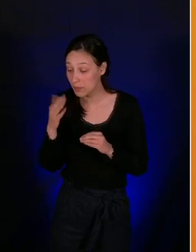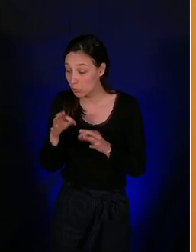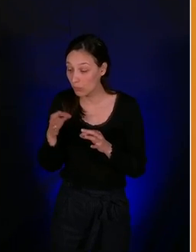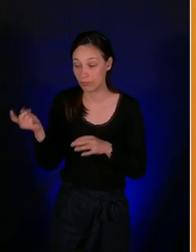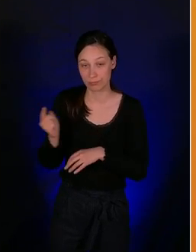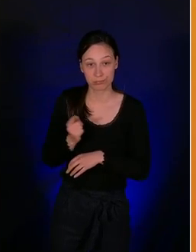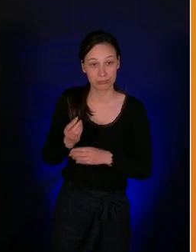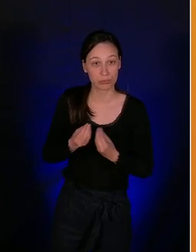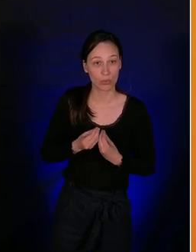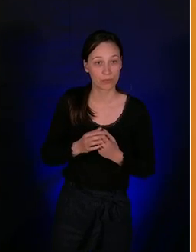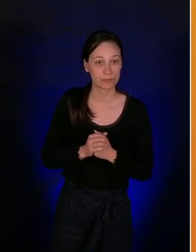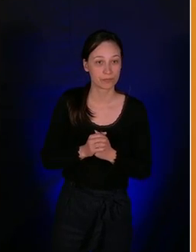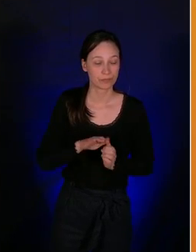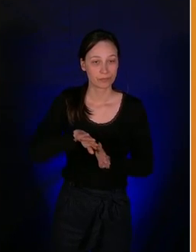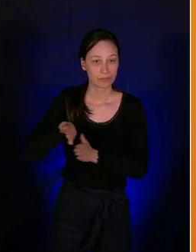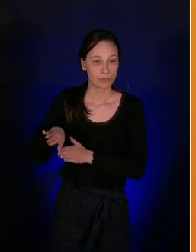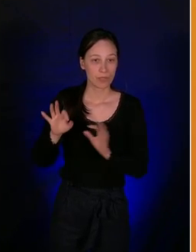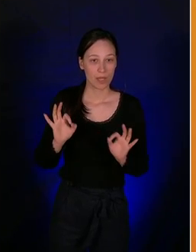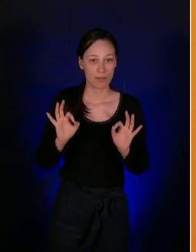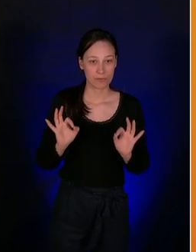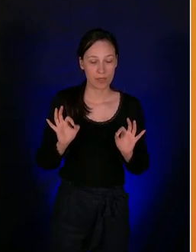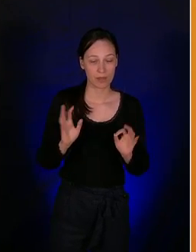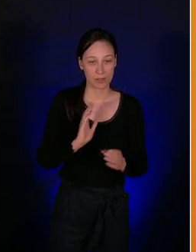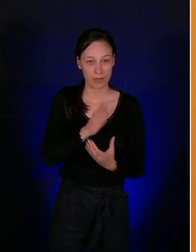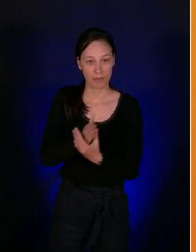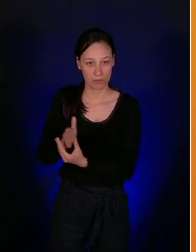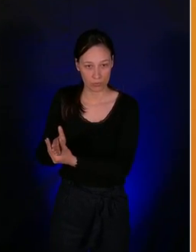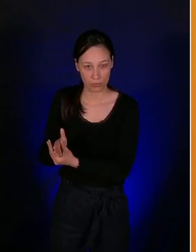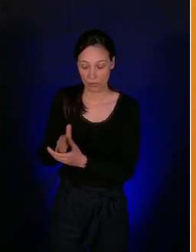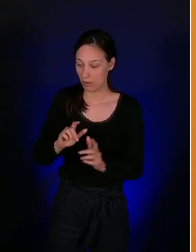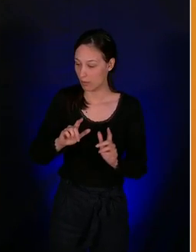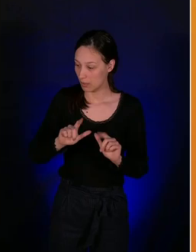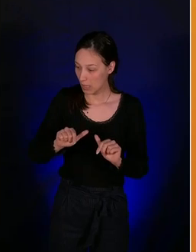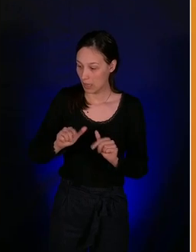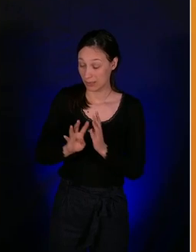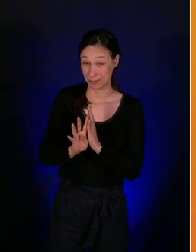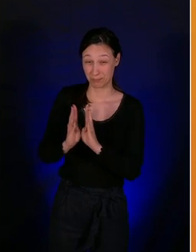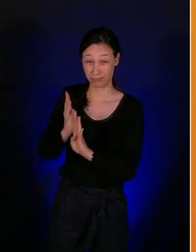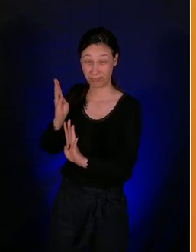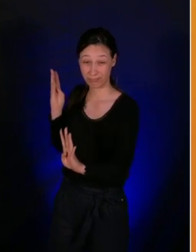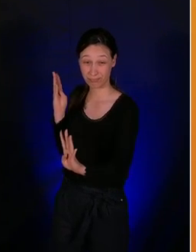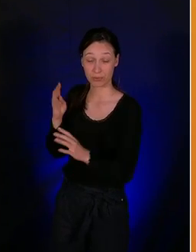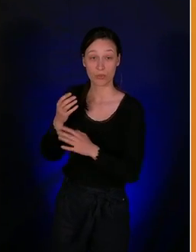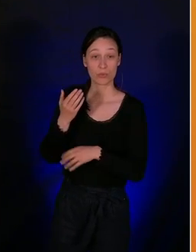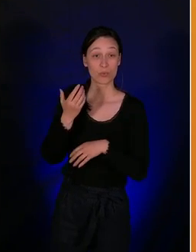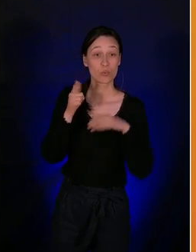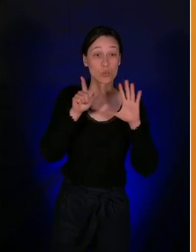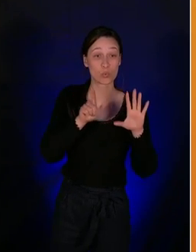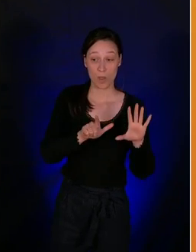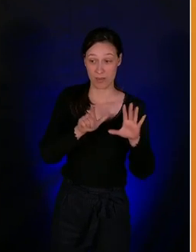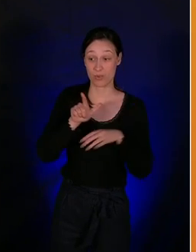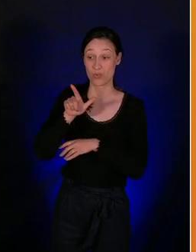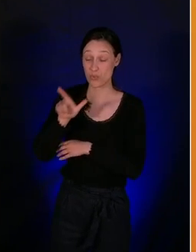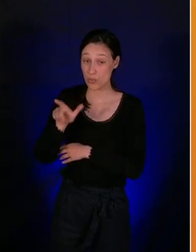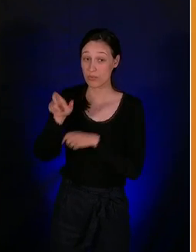interventions, nous avons 72 demandes d'intervention pour ce matin. Nous ne pourrons malheureusement